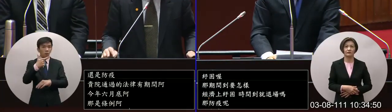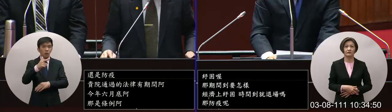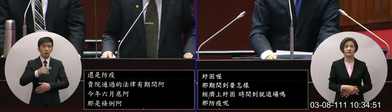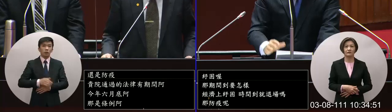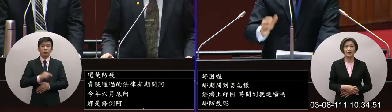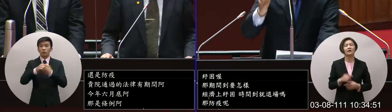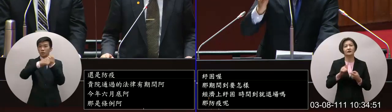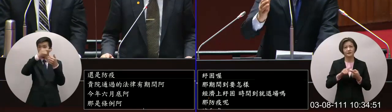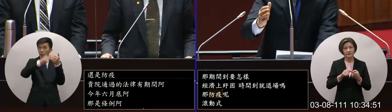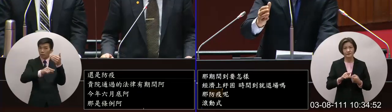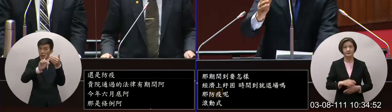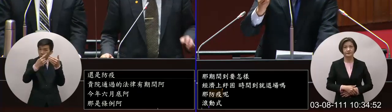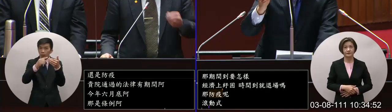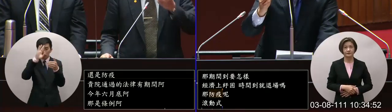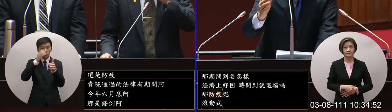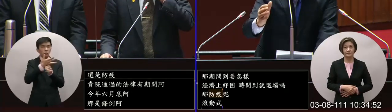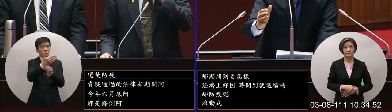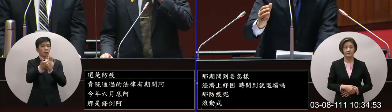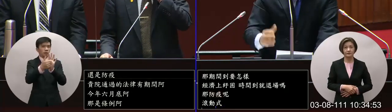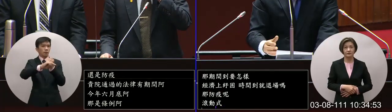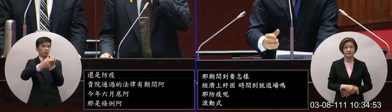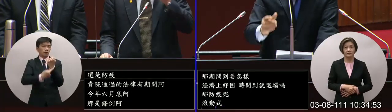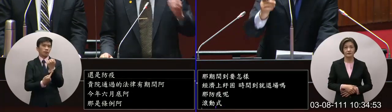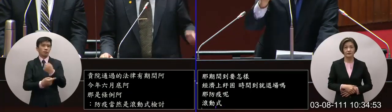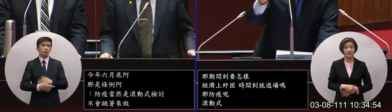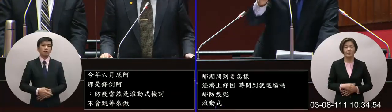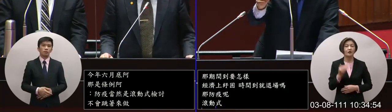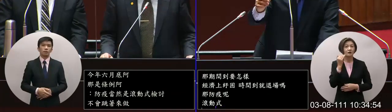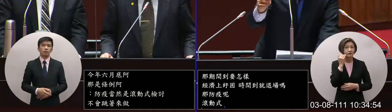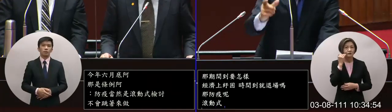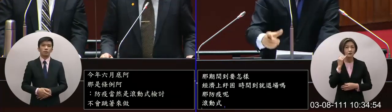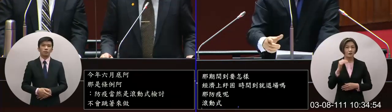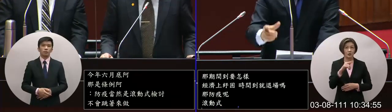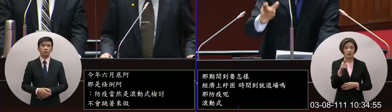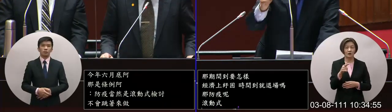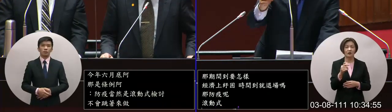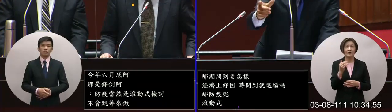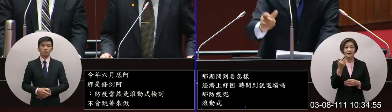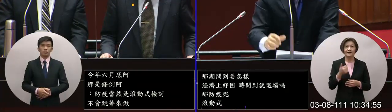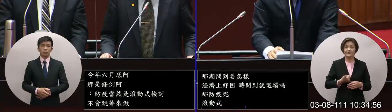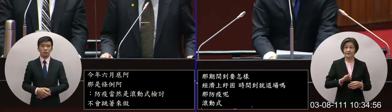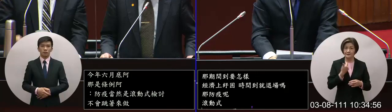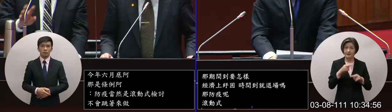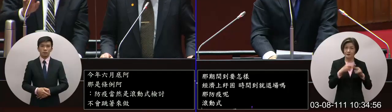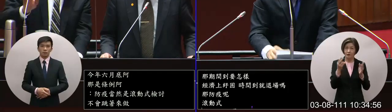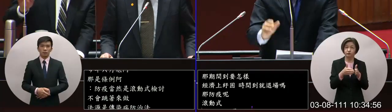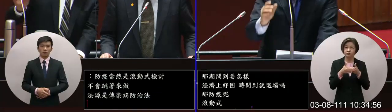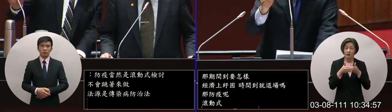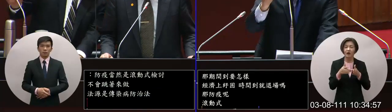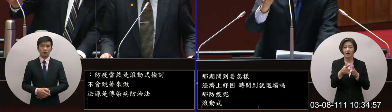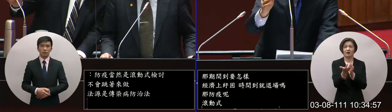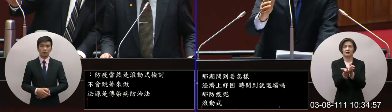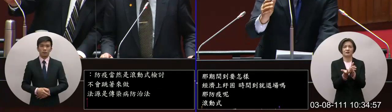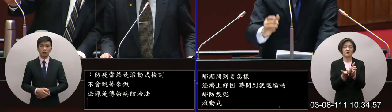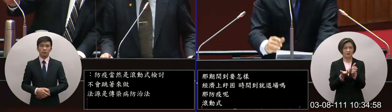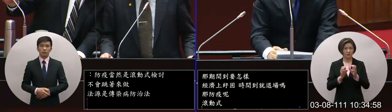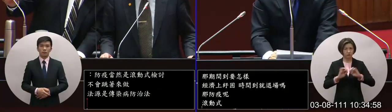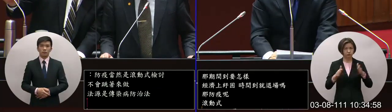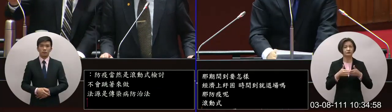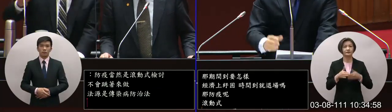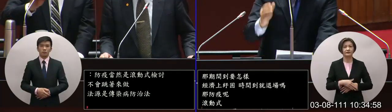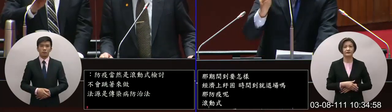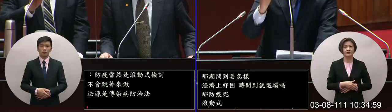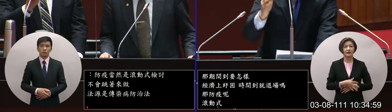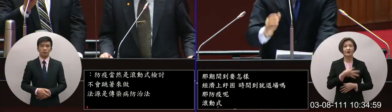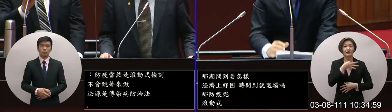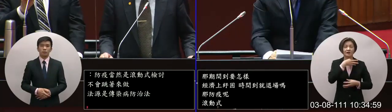治法。 对了，但是你要是说最起码你要有一个预告期、缓冲期。因为哦，纾困条例